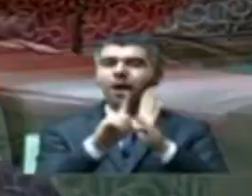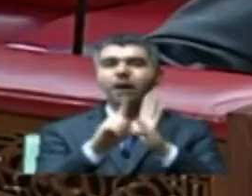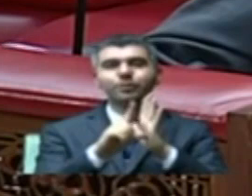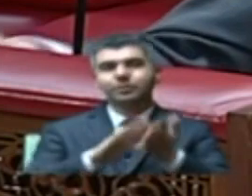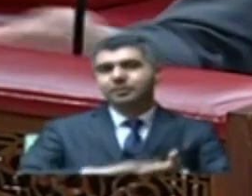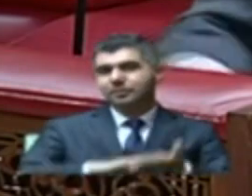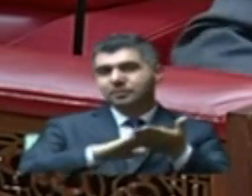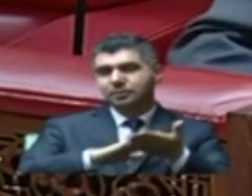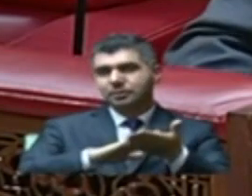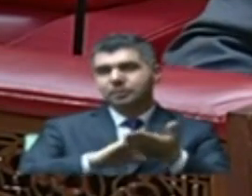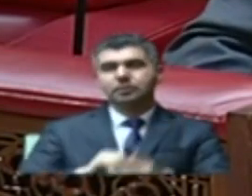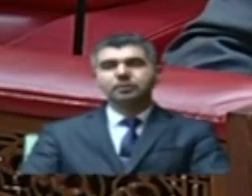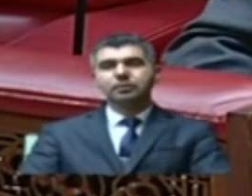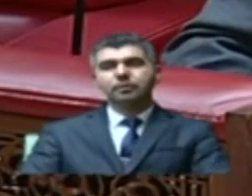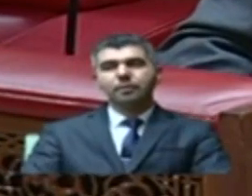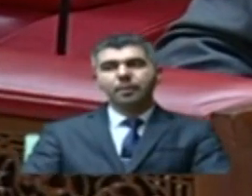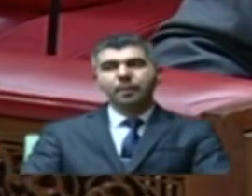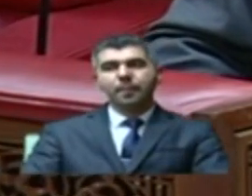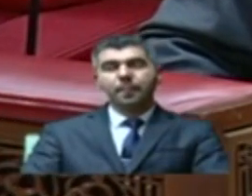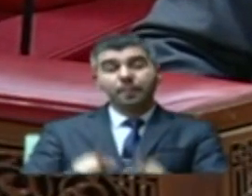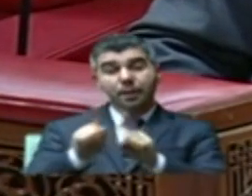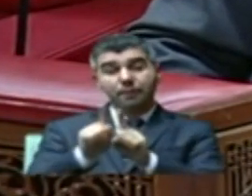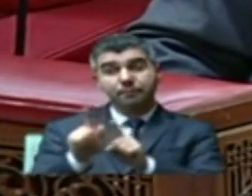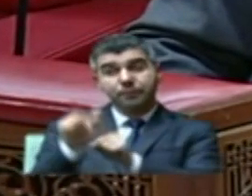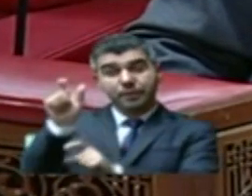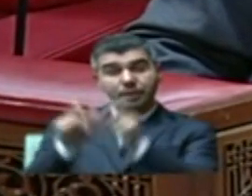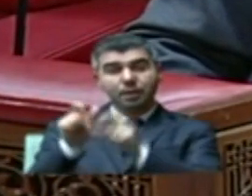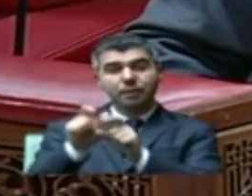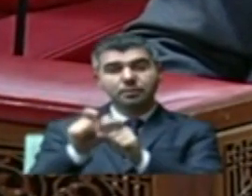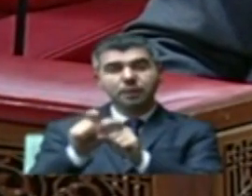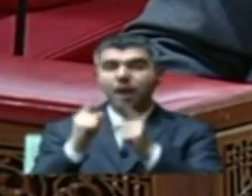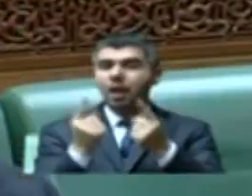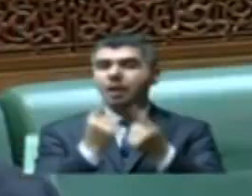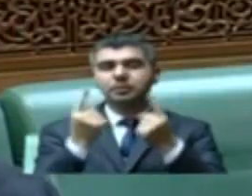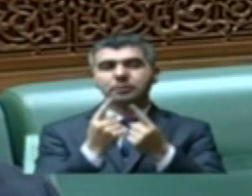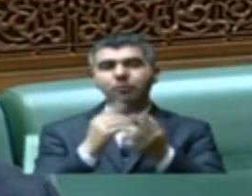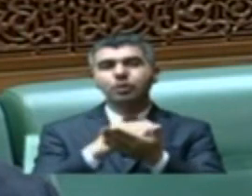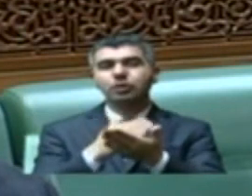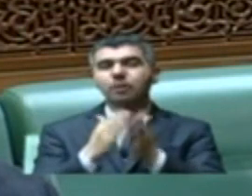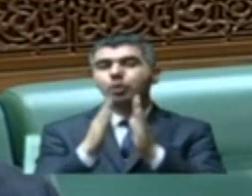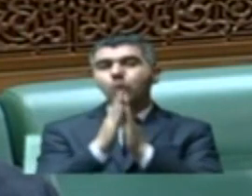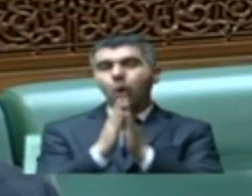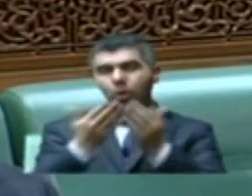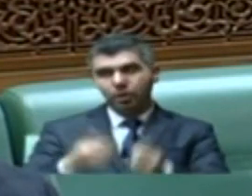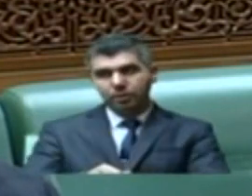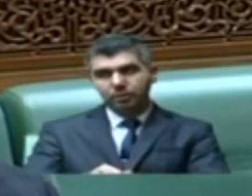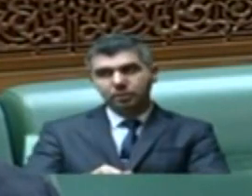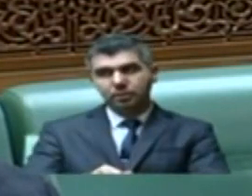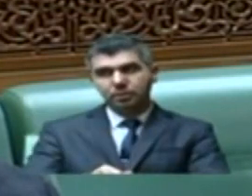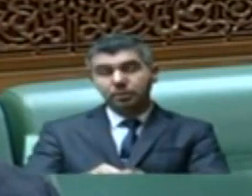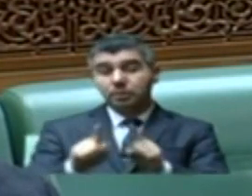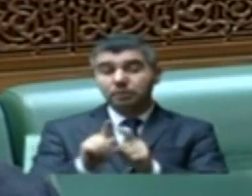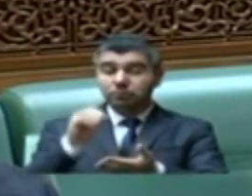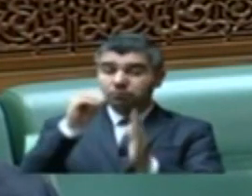حد أدنى سميق بالنسبة لهاد المواطنين، لأنه هذه الترجمة